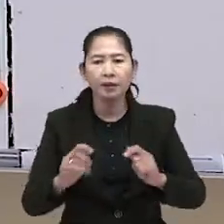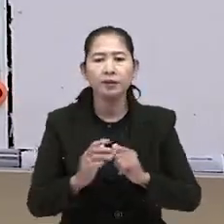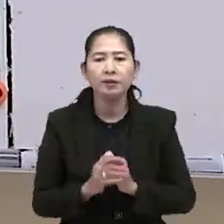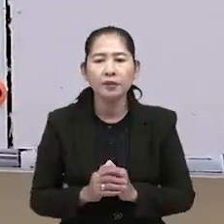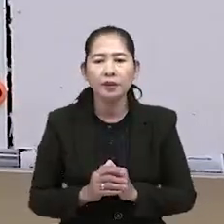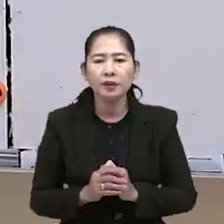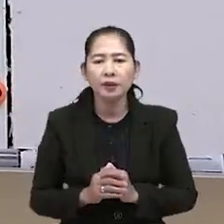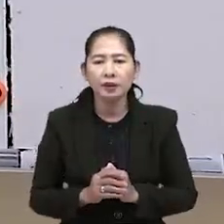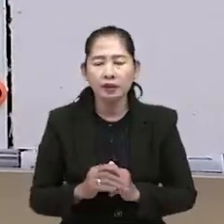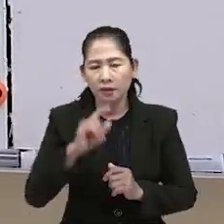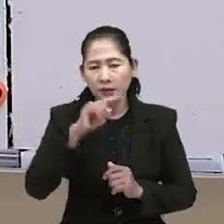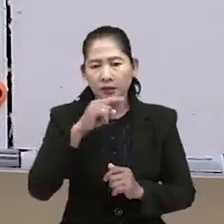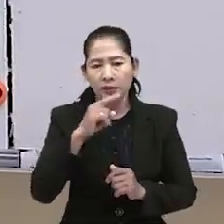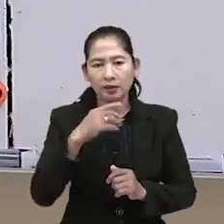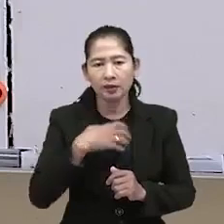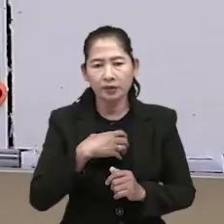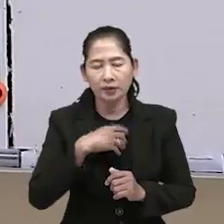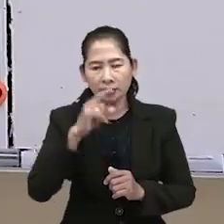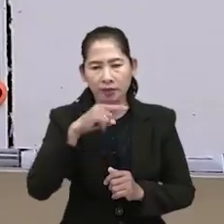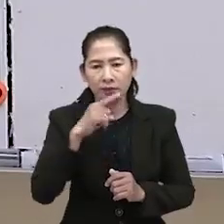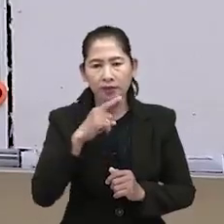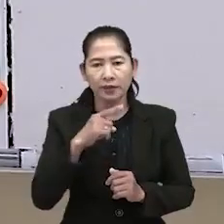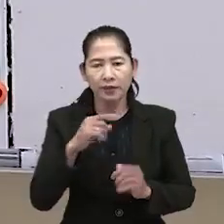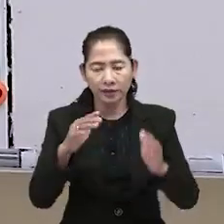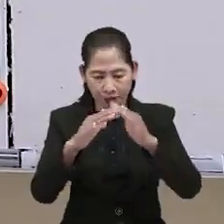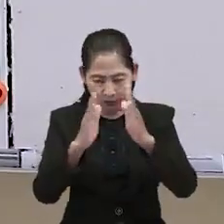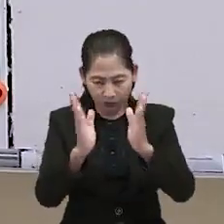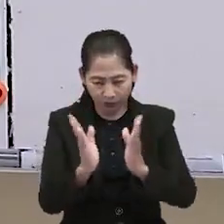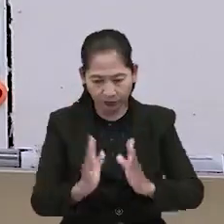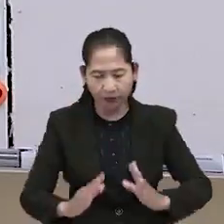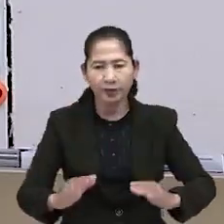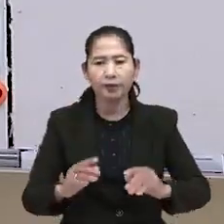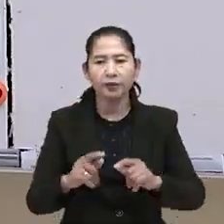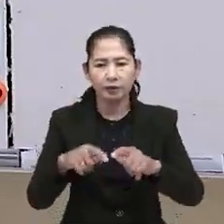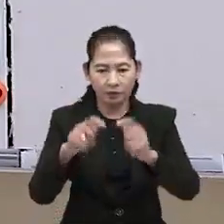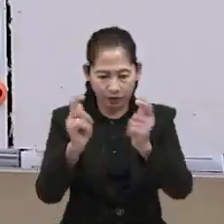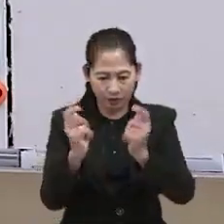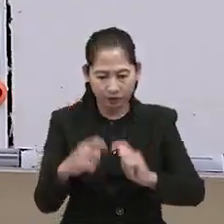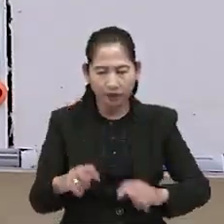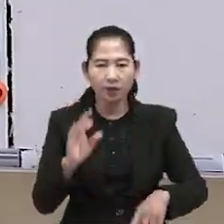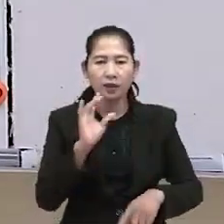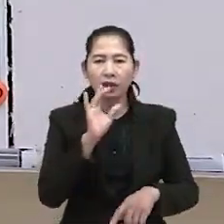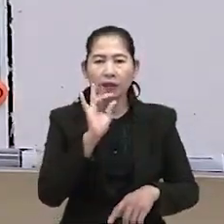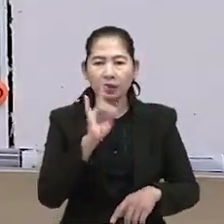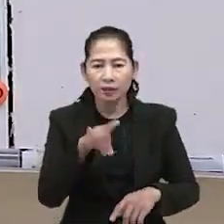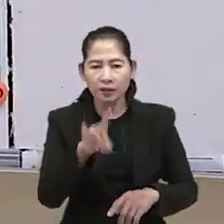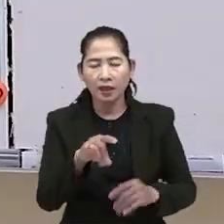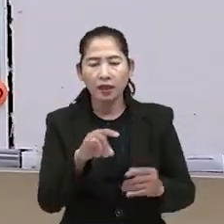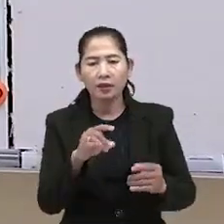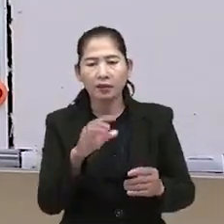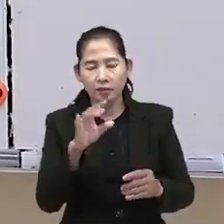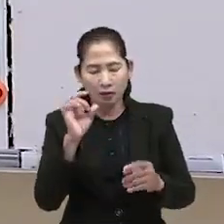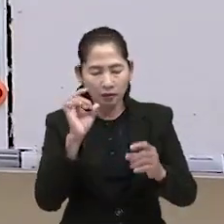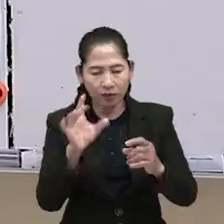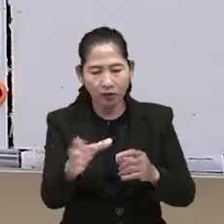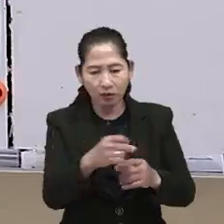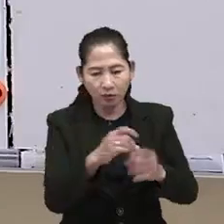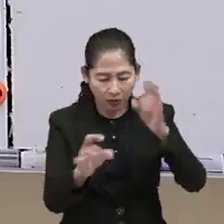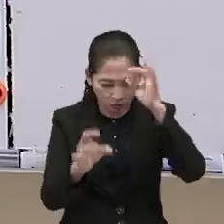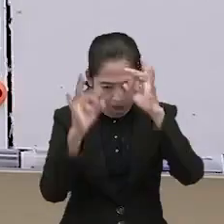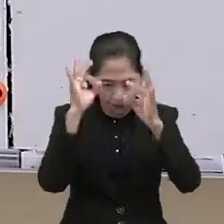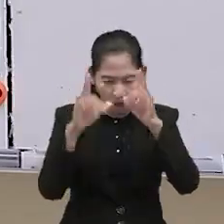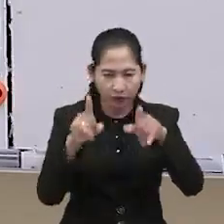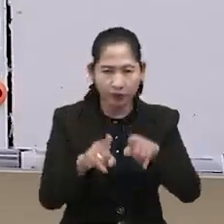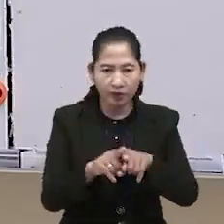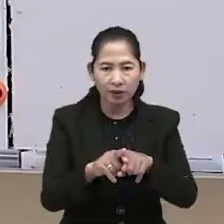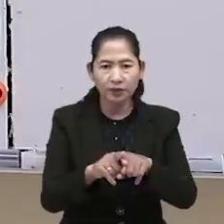រៀងរើគឺចង់និយាយអំពីអីកូនគឺនិយាយអំពីរូបរាងរបស់សត្វដែលកូនលើកយកមកពណ៌នាចាដូចជាអី